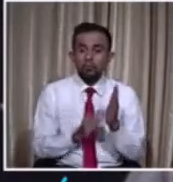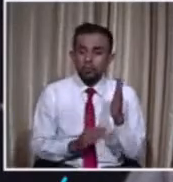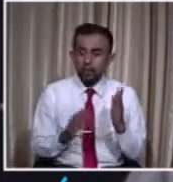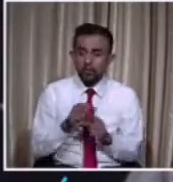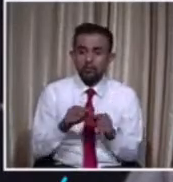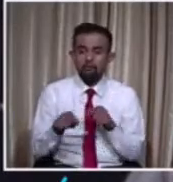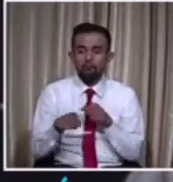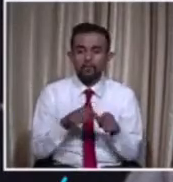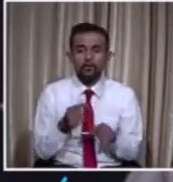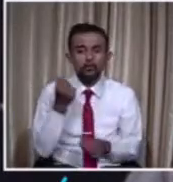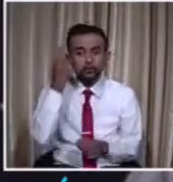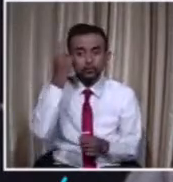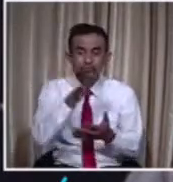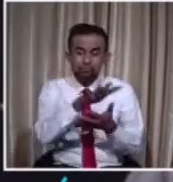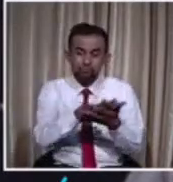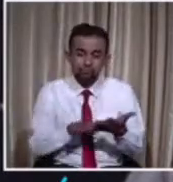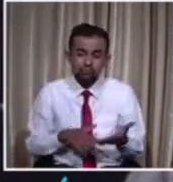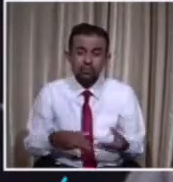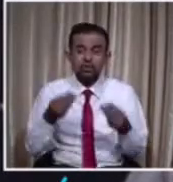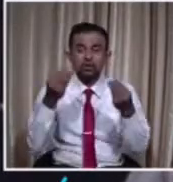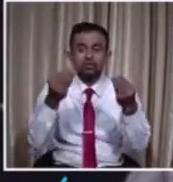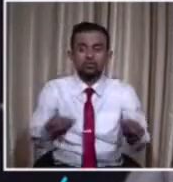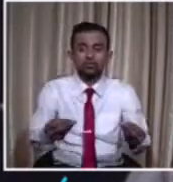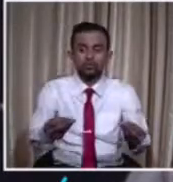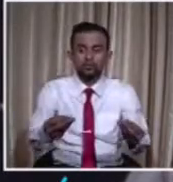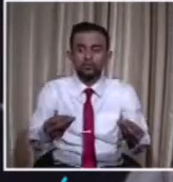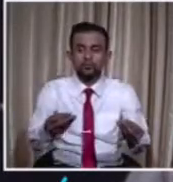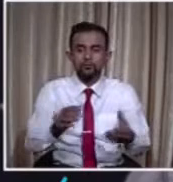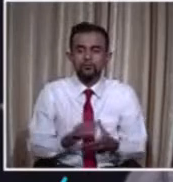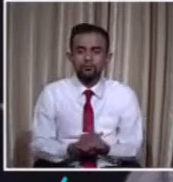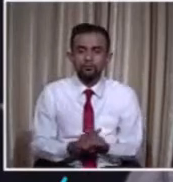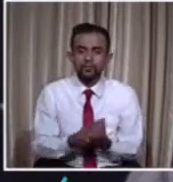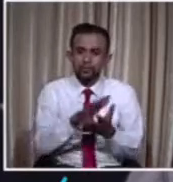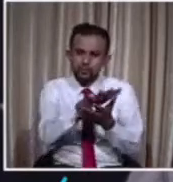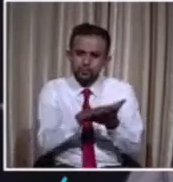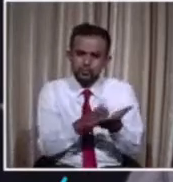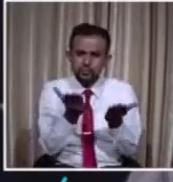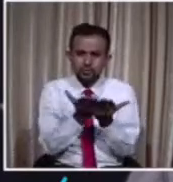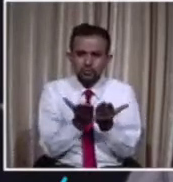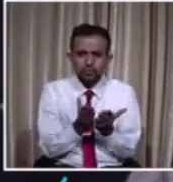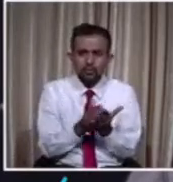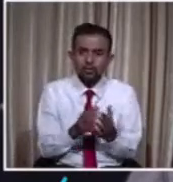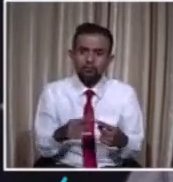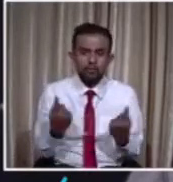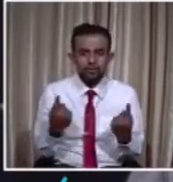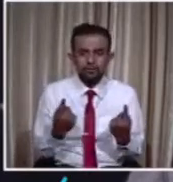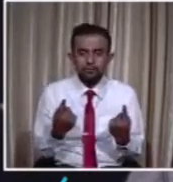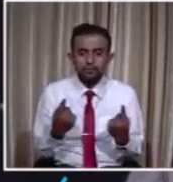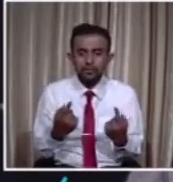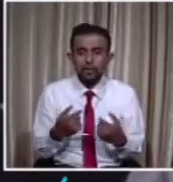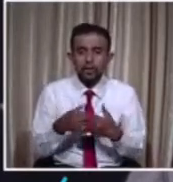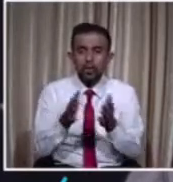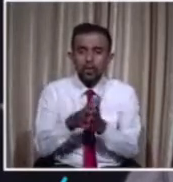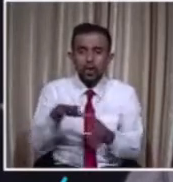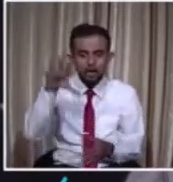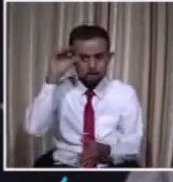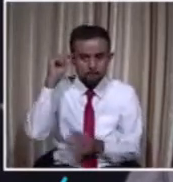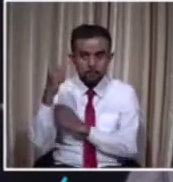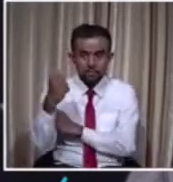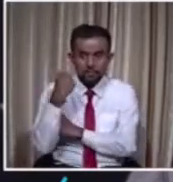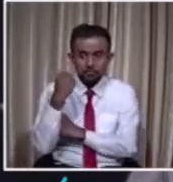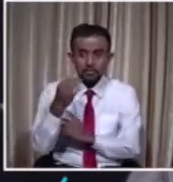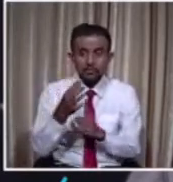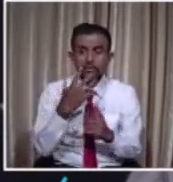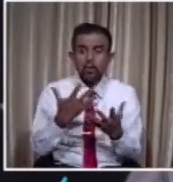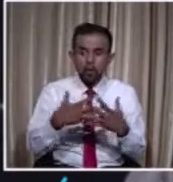60 යෝජනා මාලාවක් ඉදිරිපත් කරන්නේ. ඒක පෙළ ගැස්ස ගන්න එක වෙනම කතාවක්. දැන් කවුරුත් පිළිගන්නවා විධායක දොරේ අහෝසි